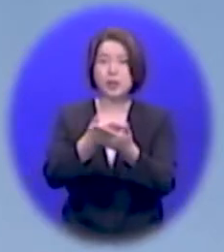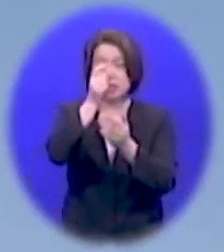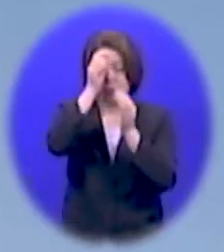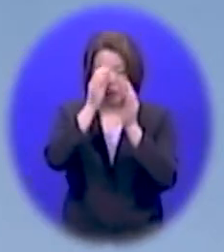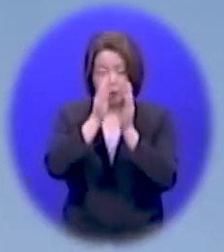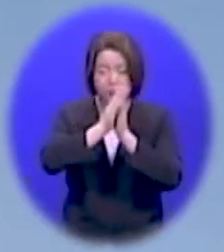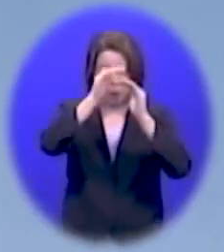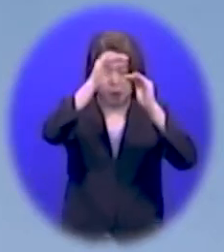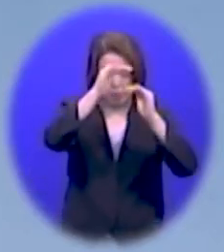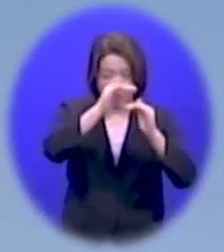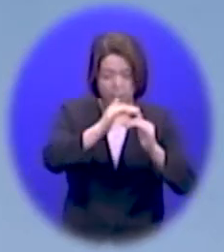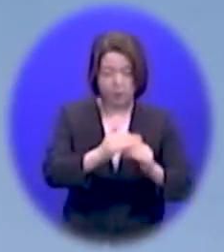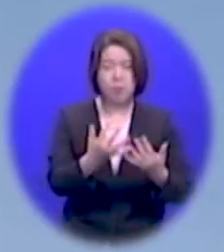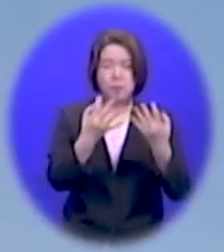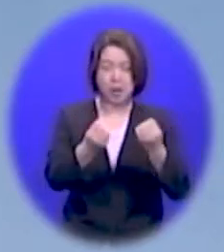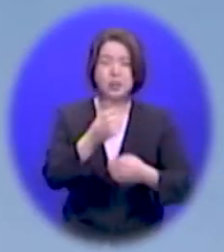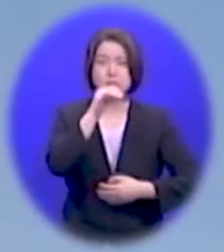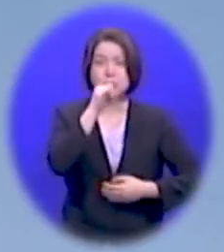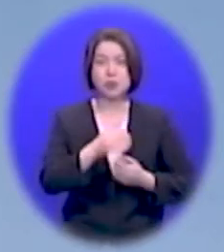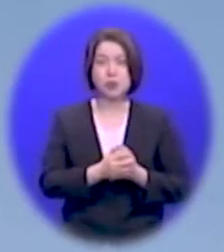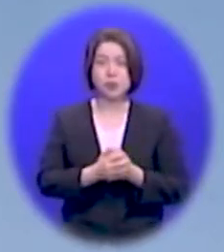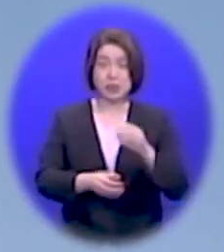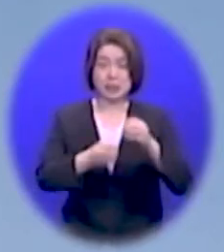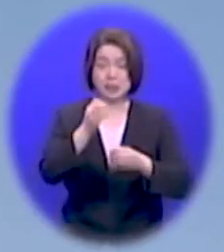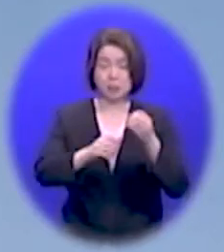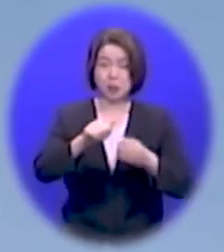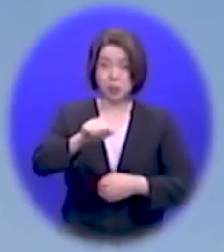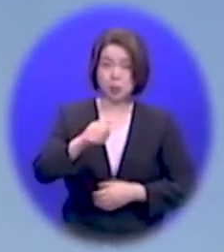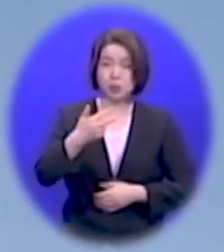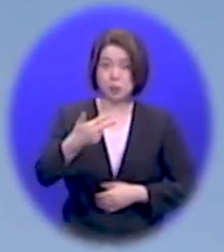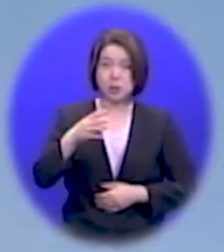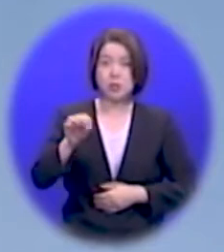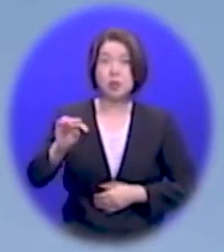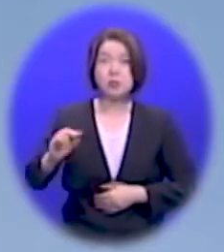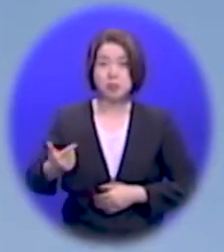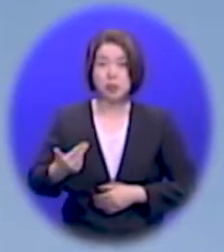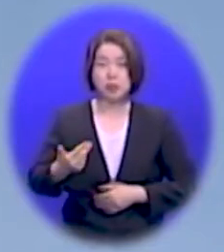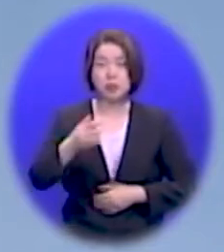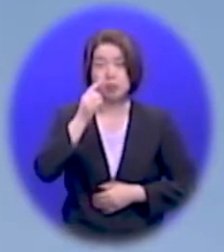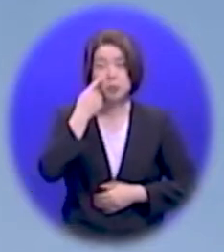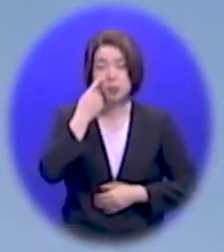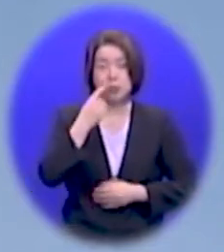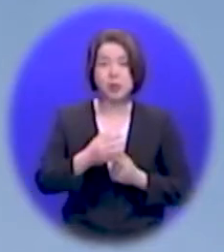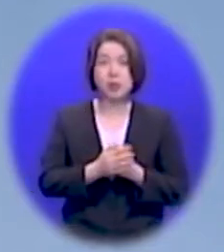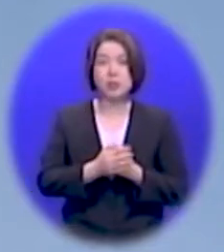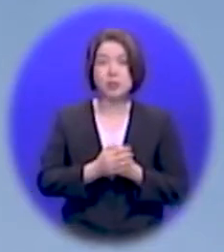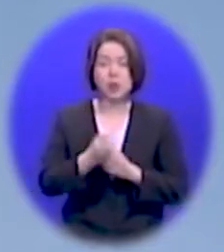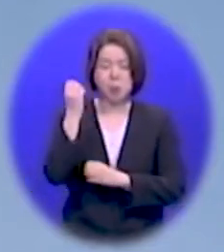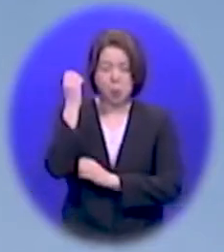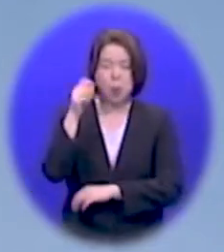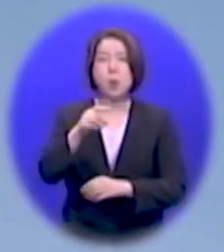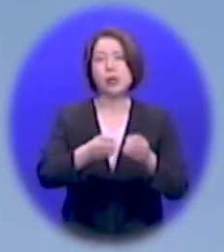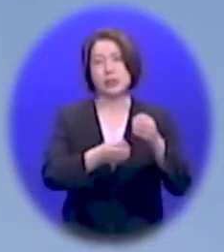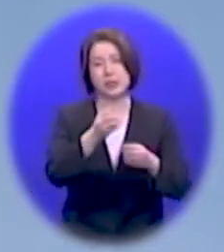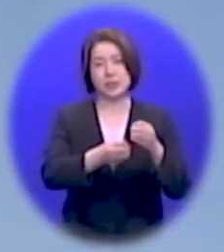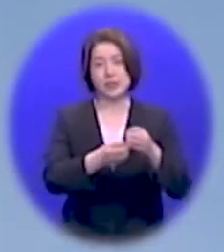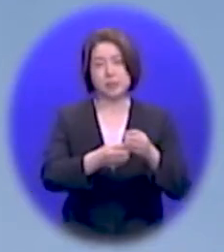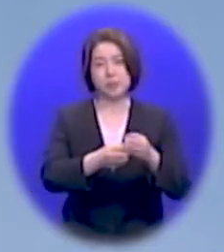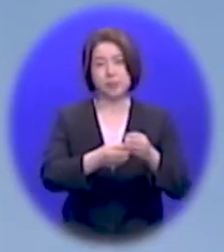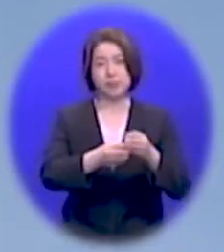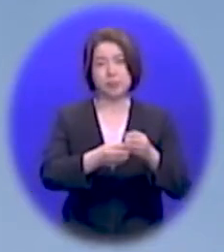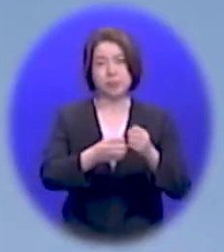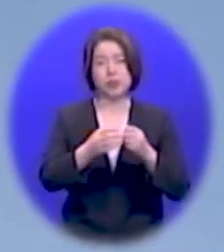계속 나옵니다 그 시편 57편 n2 전형적인 그런 시입니다 사울 왕의